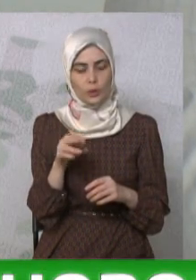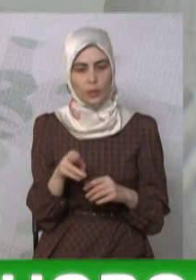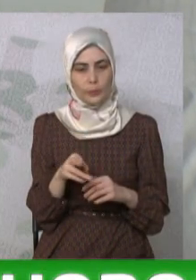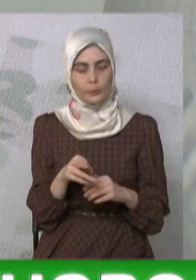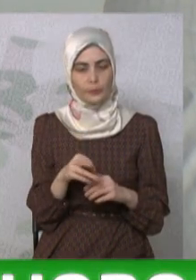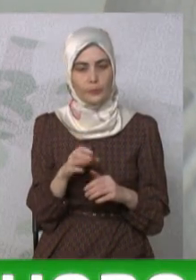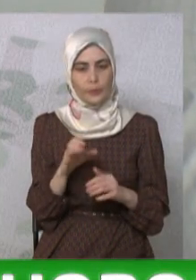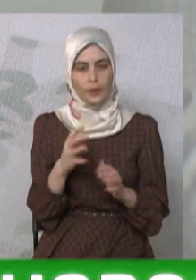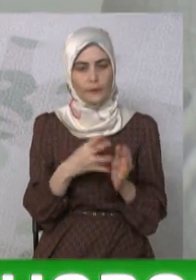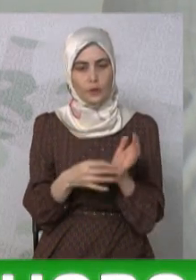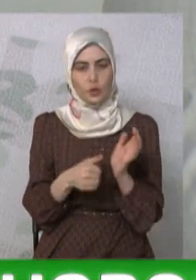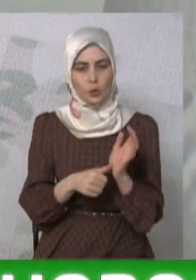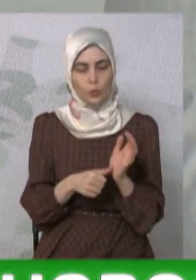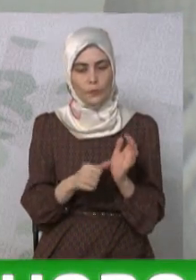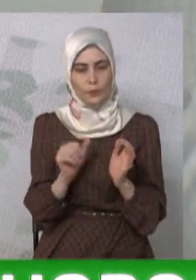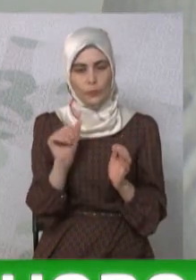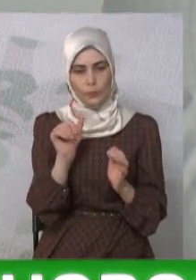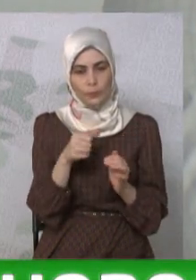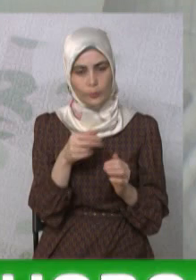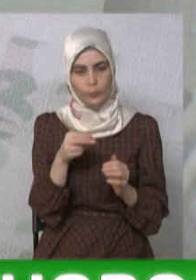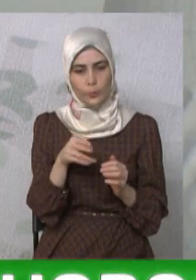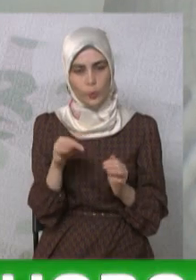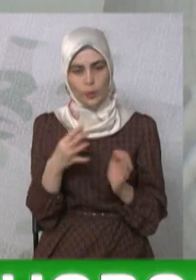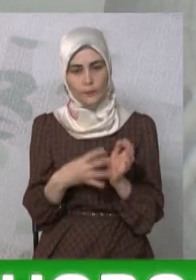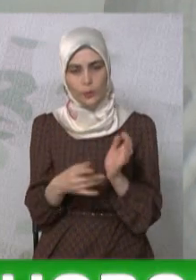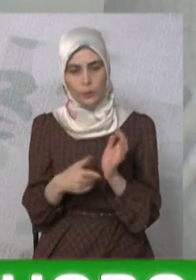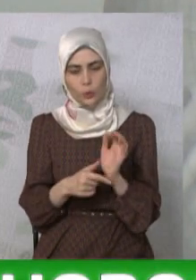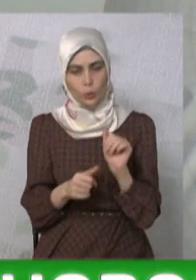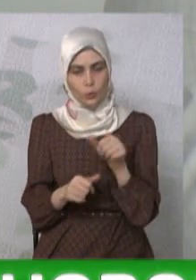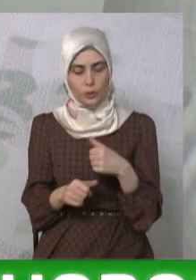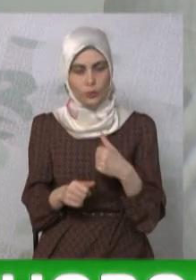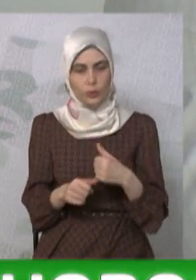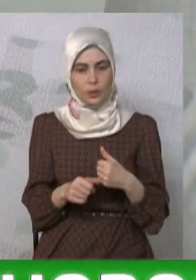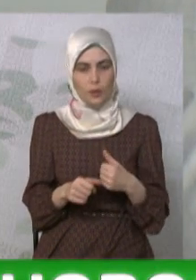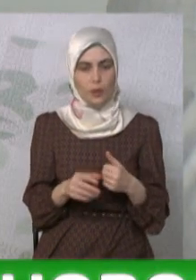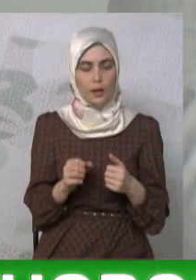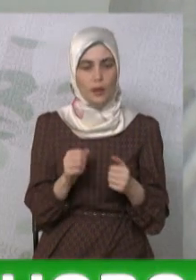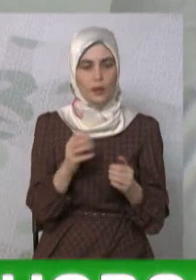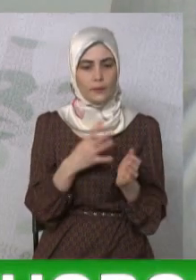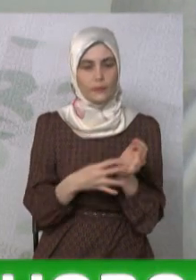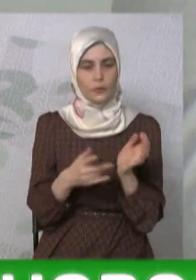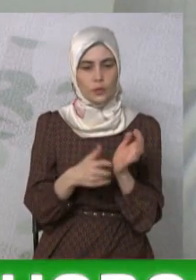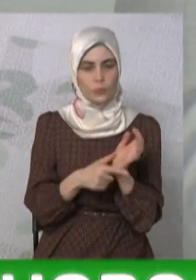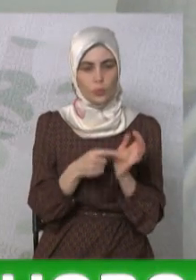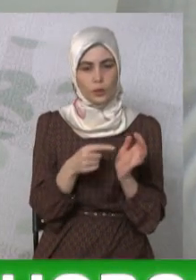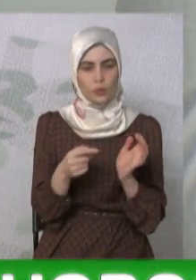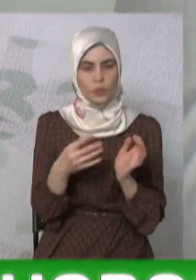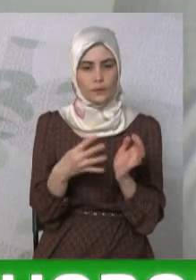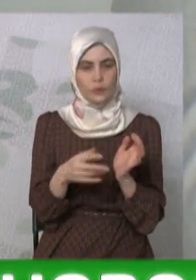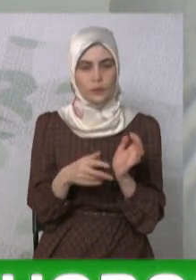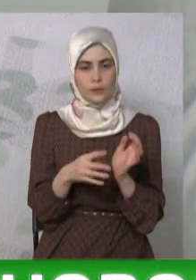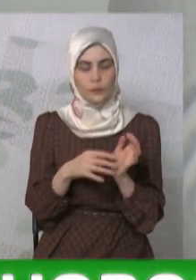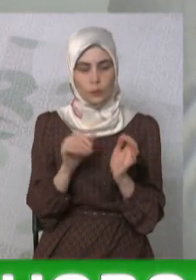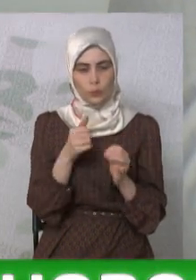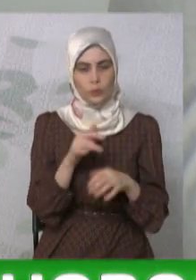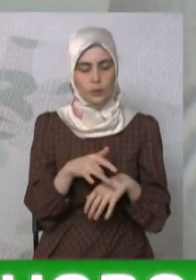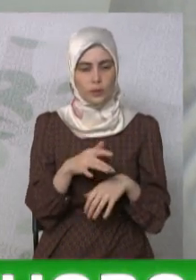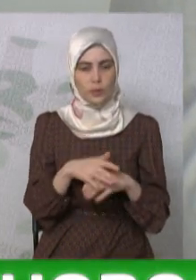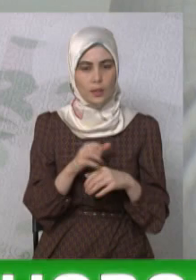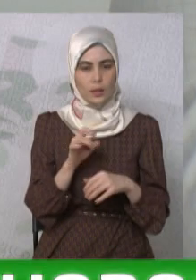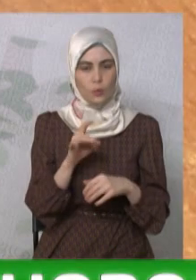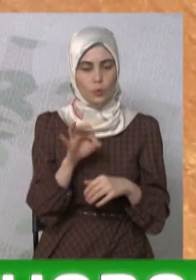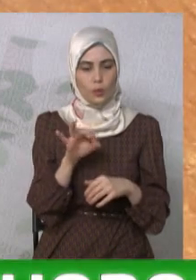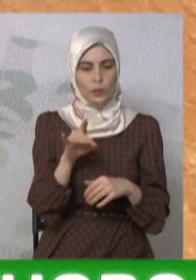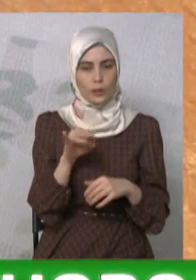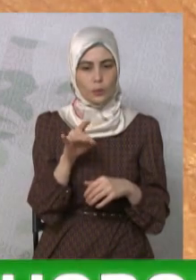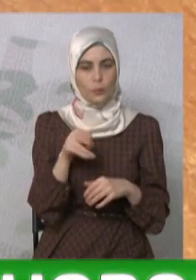с 96 по 97. И с 97 по 99 год закончил клиническую ординатуру по